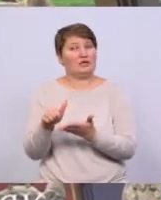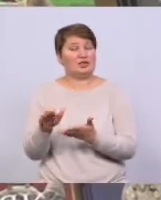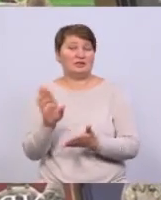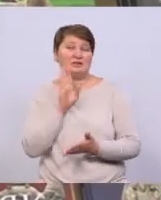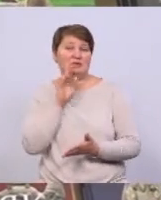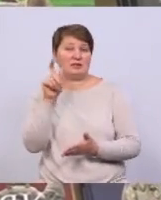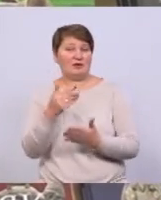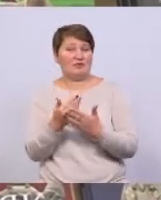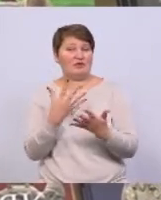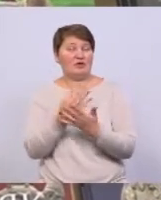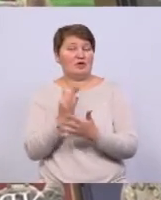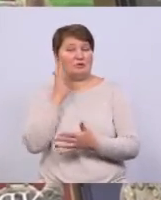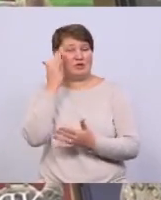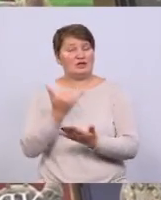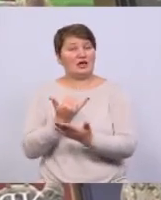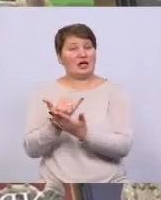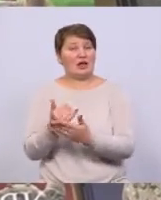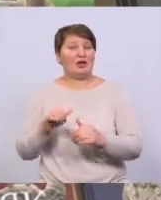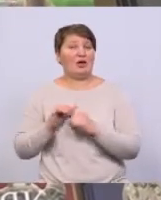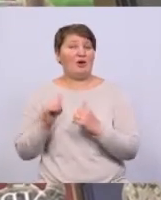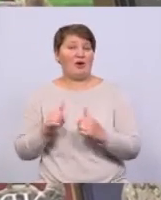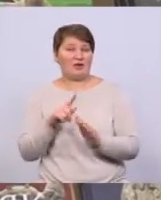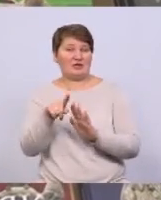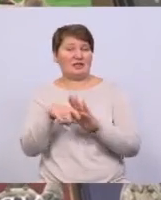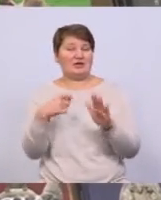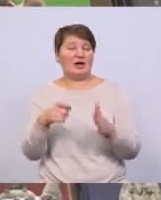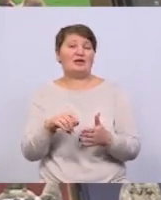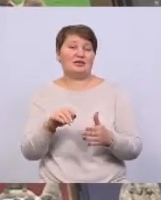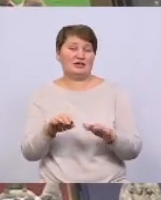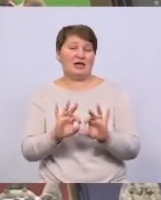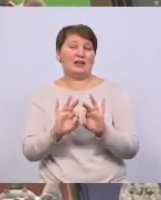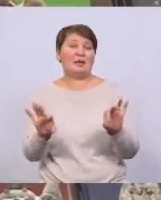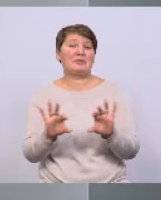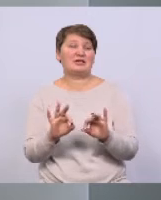своїх мрій заради кохання, ну, дізнаєтеся на презентації, коли прийде.